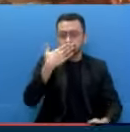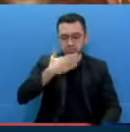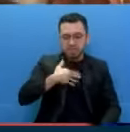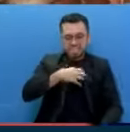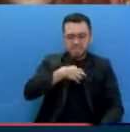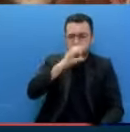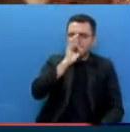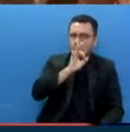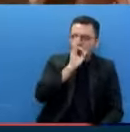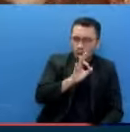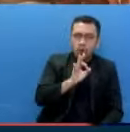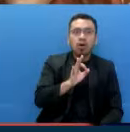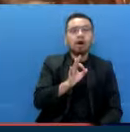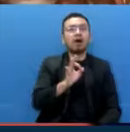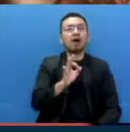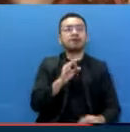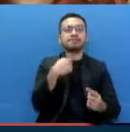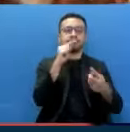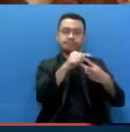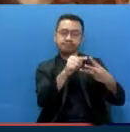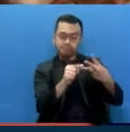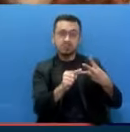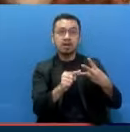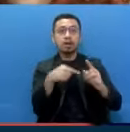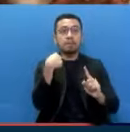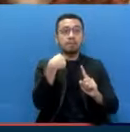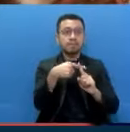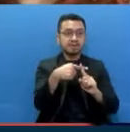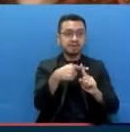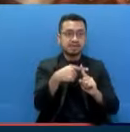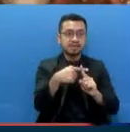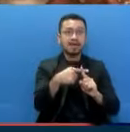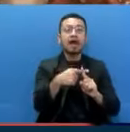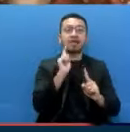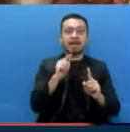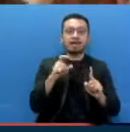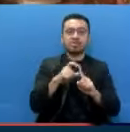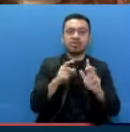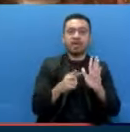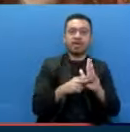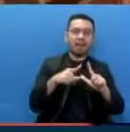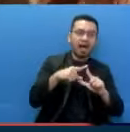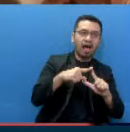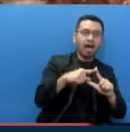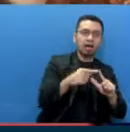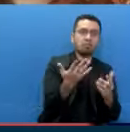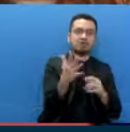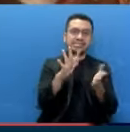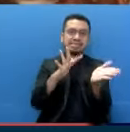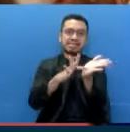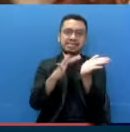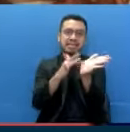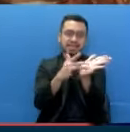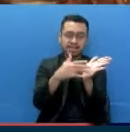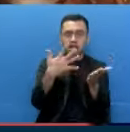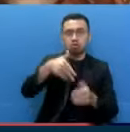ada padanya misalnya ditambah lagi dengan tidak adanya fakta-fakta keras seperti misalnya DNA sidik jari atau CCTV ditambah lagi dengan